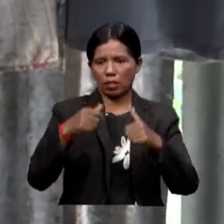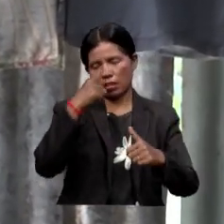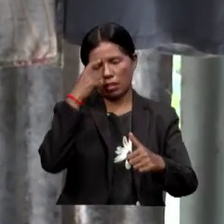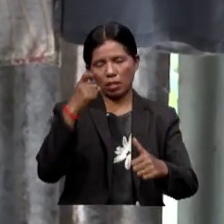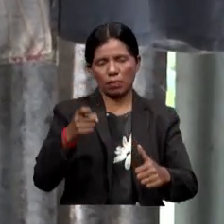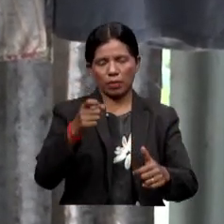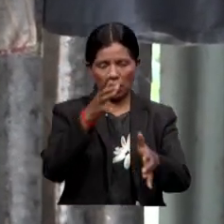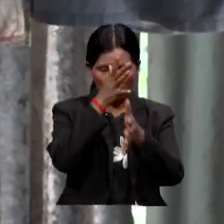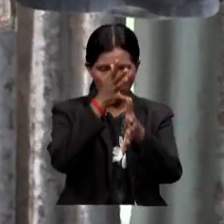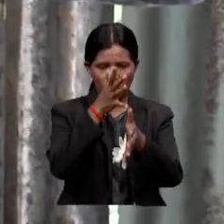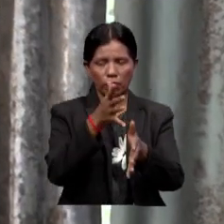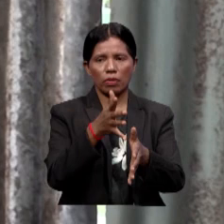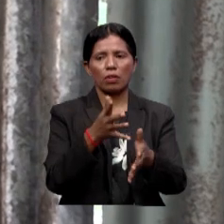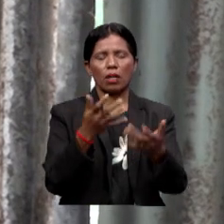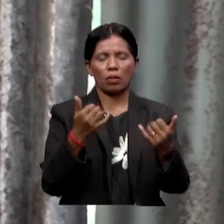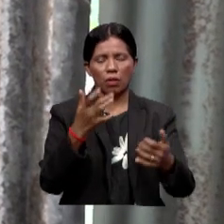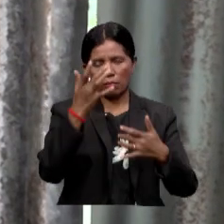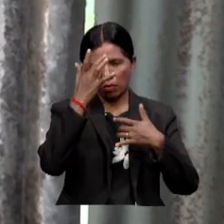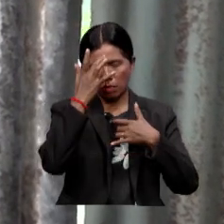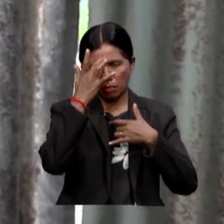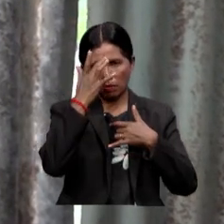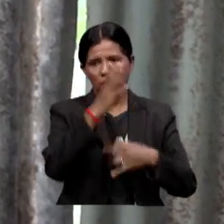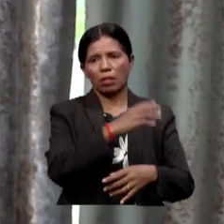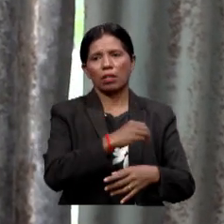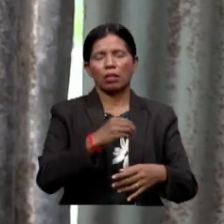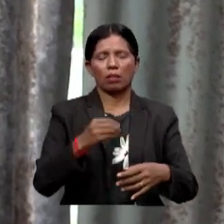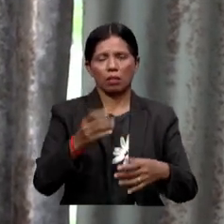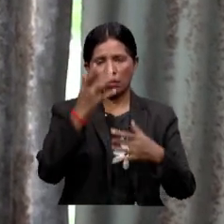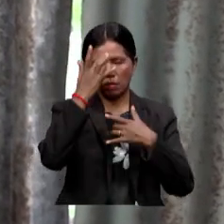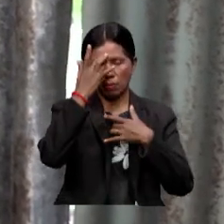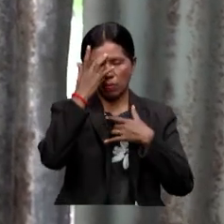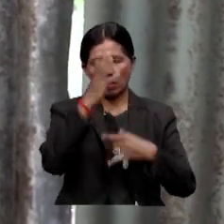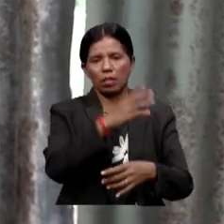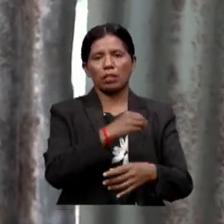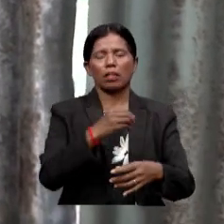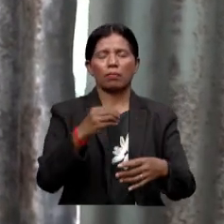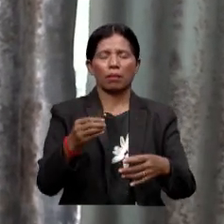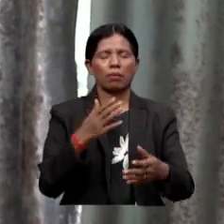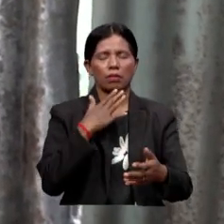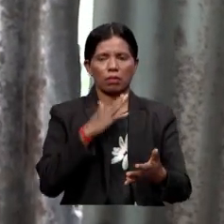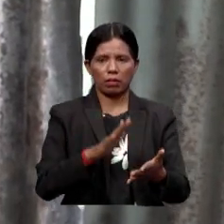avô Mateus dedaun ne sofre hela moras prostata kami fatuk.